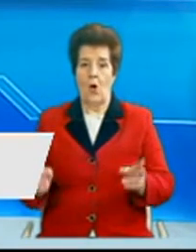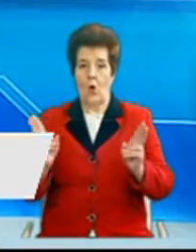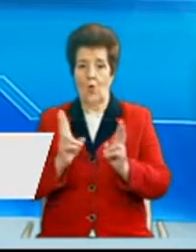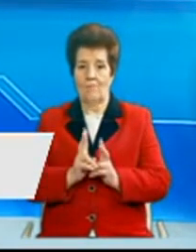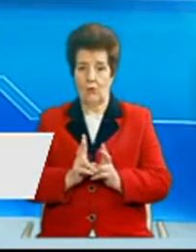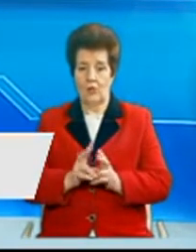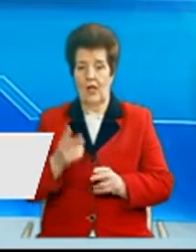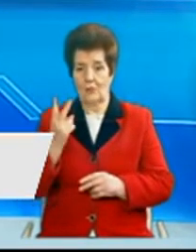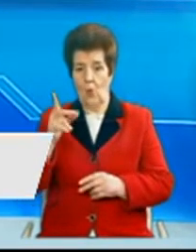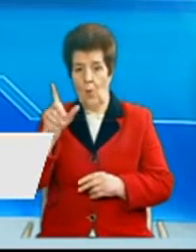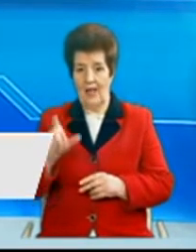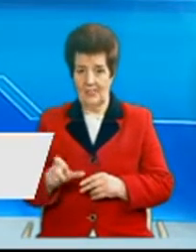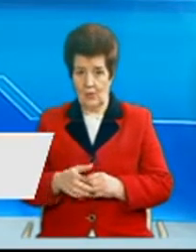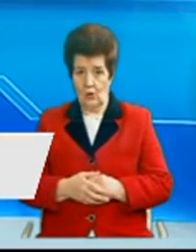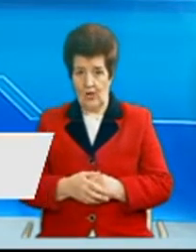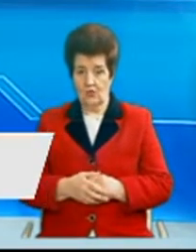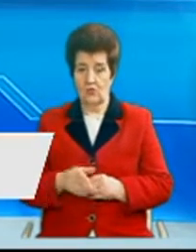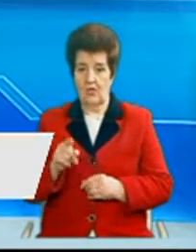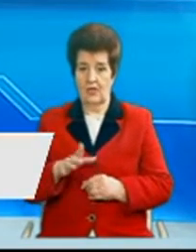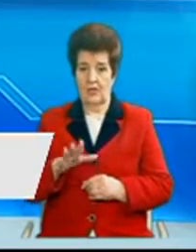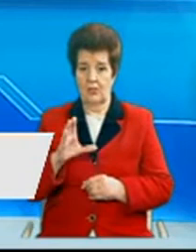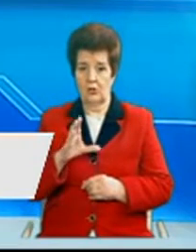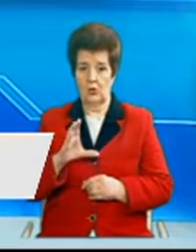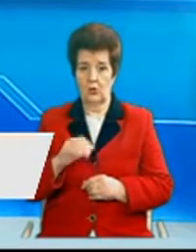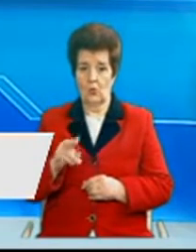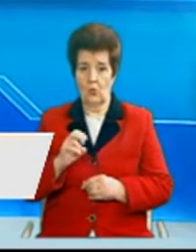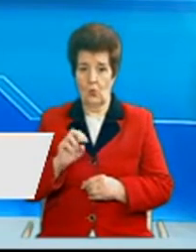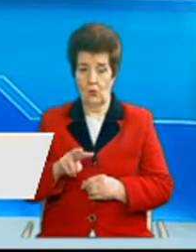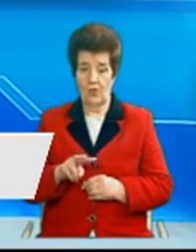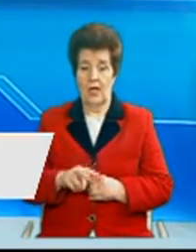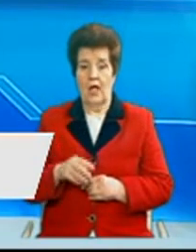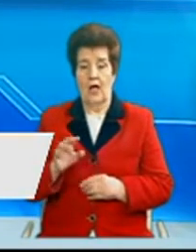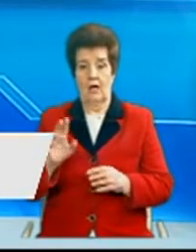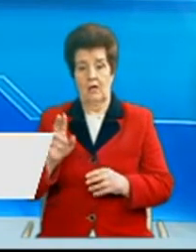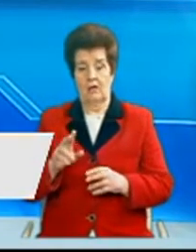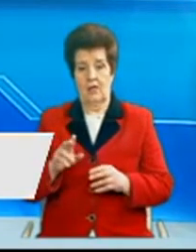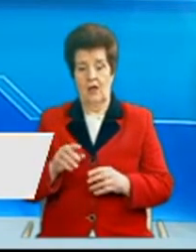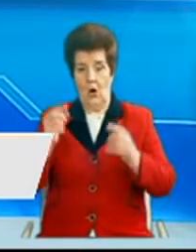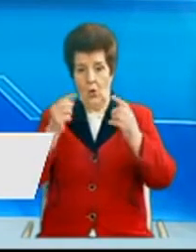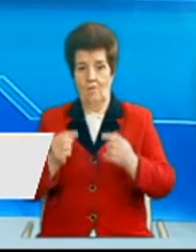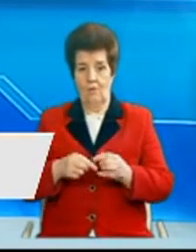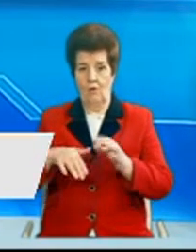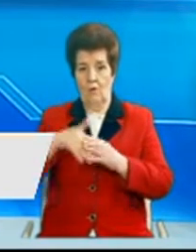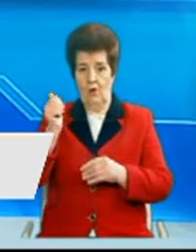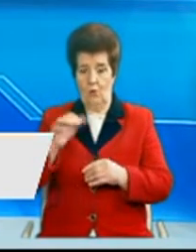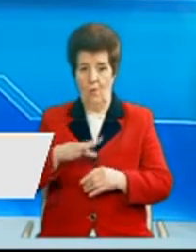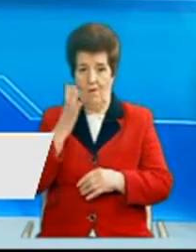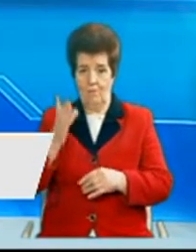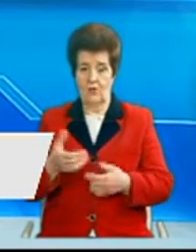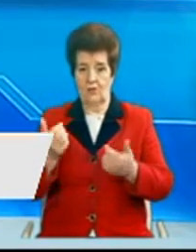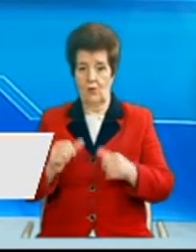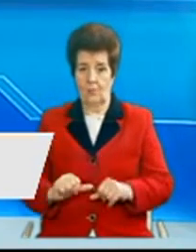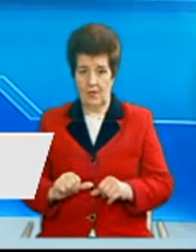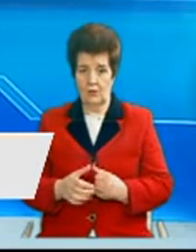între două personaje aici în studioul nostru, conform tragerii la sorți, așa cum ne-am propus și așa cum este formatul